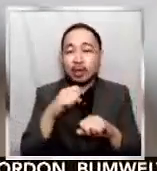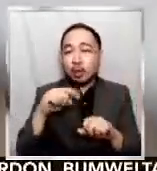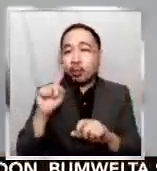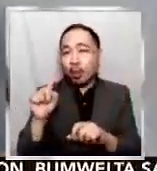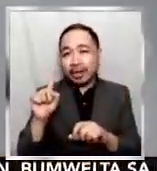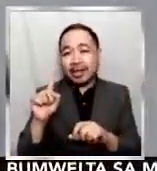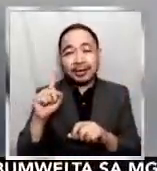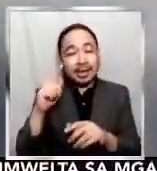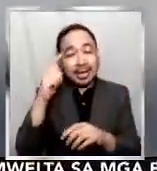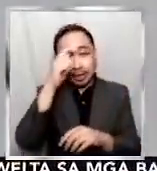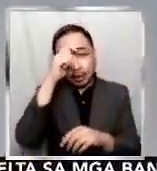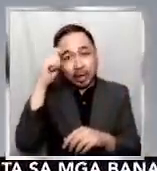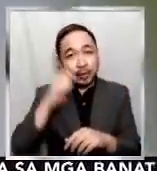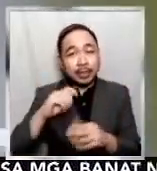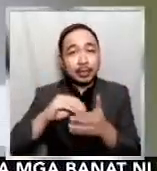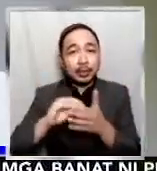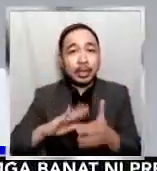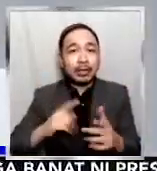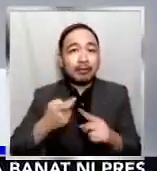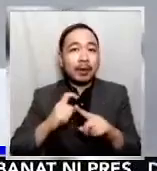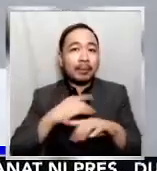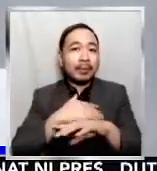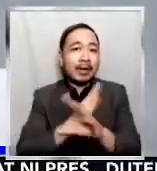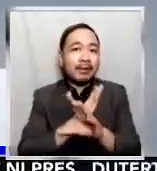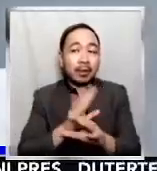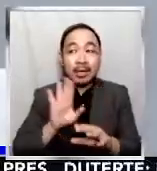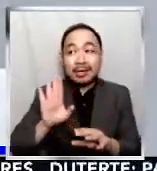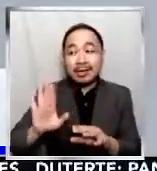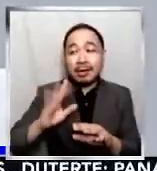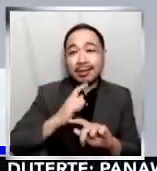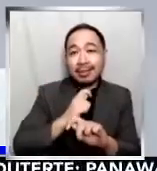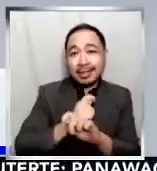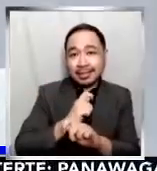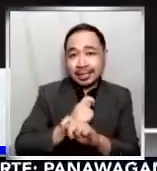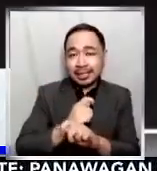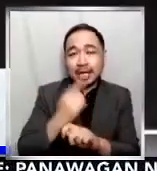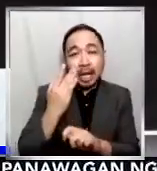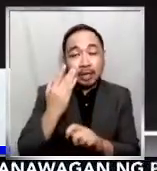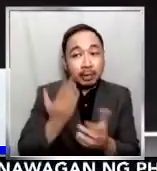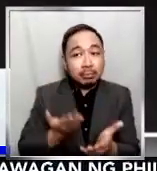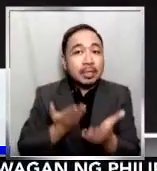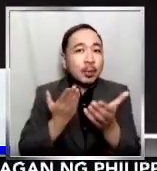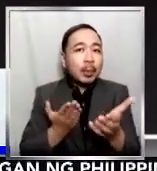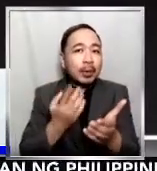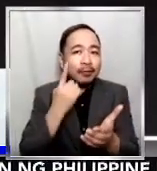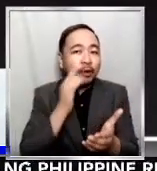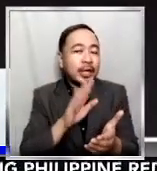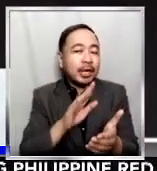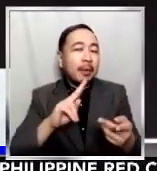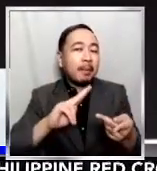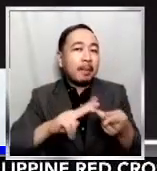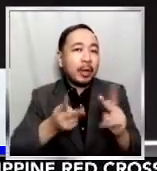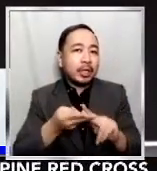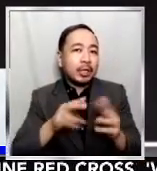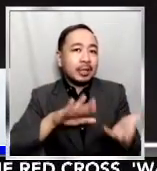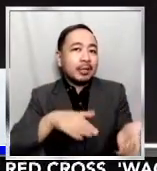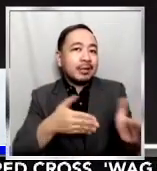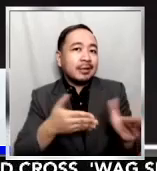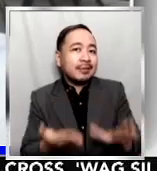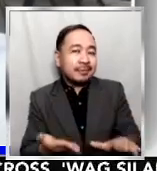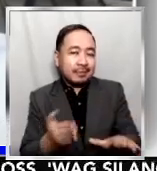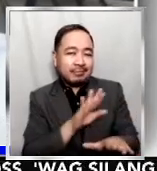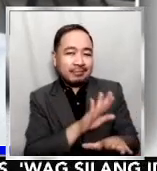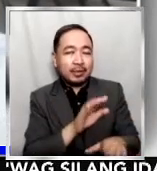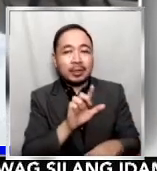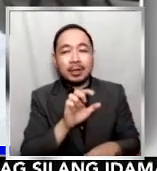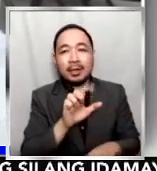Davao City. Ang kanyang thesis kasi inialay sa namayapang thesis partner na si LV Villanel. Hindi na nakita ni LV